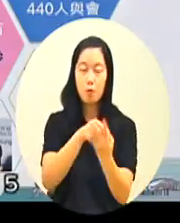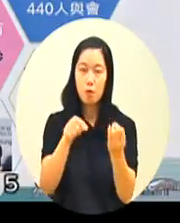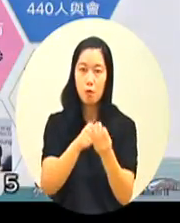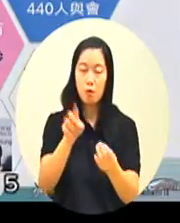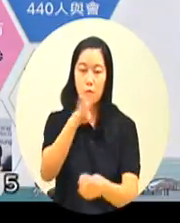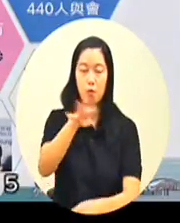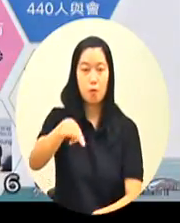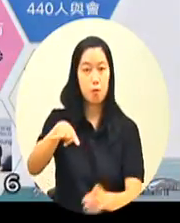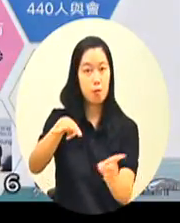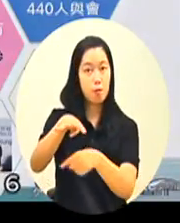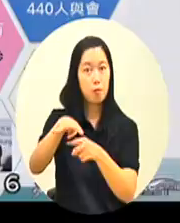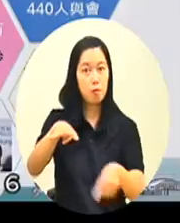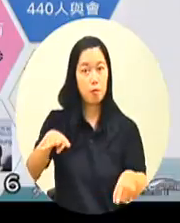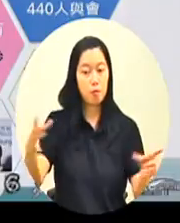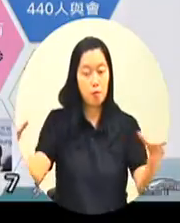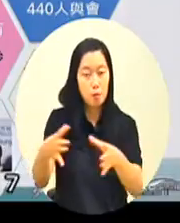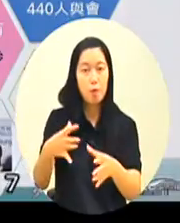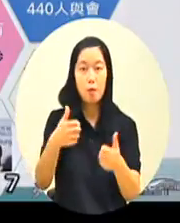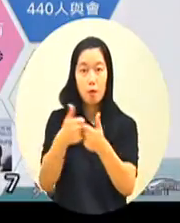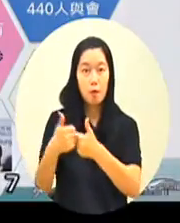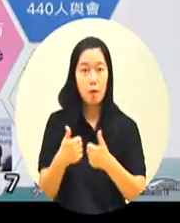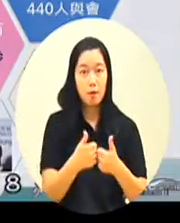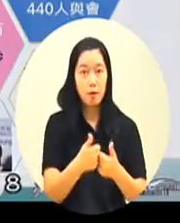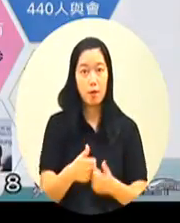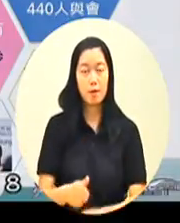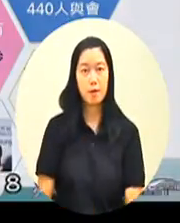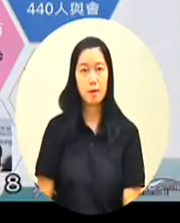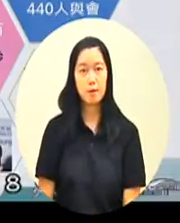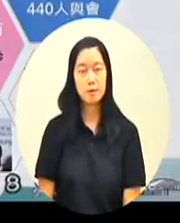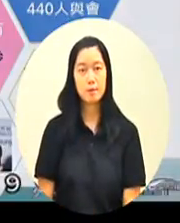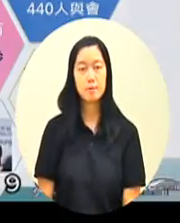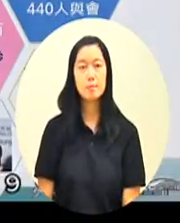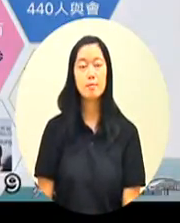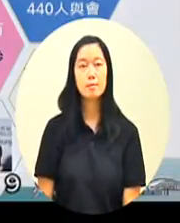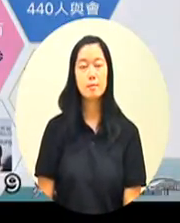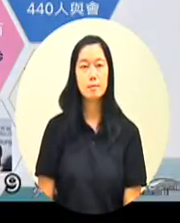那我们这一次有那个